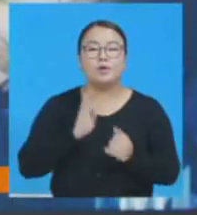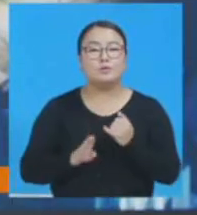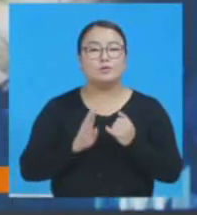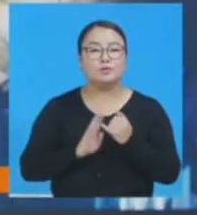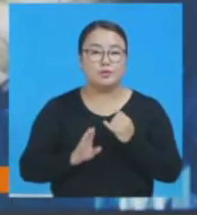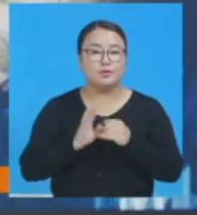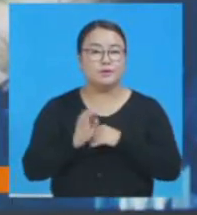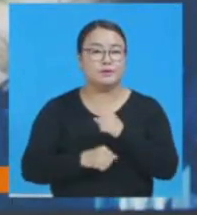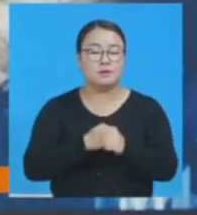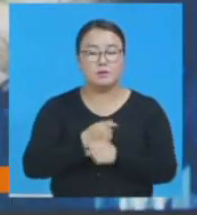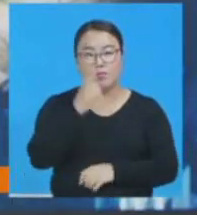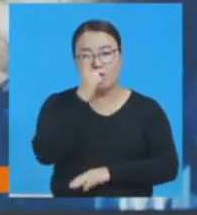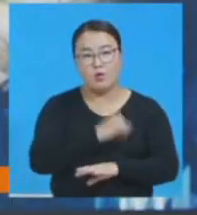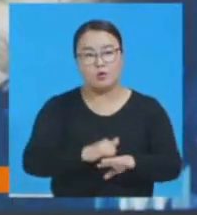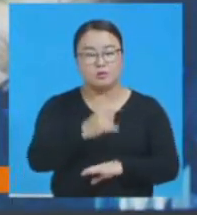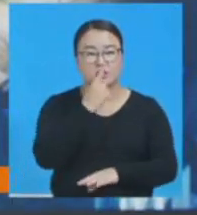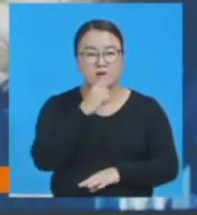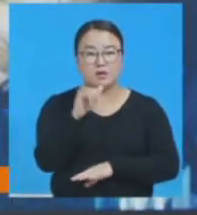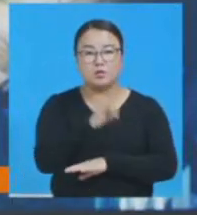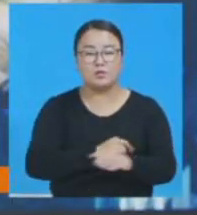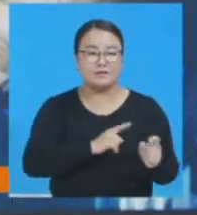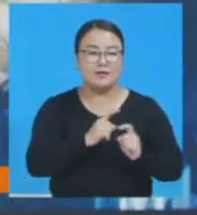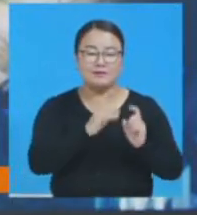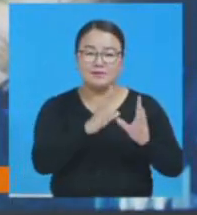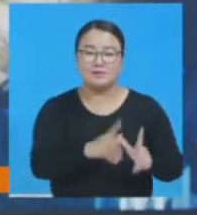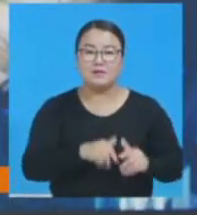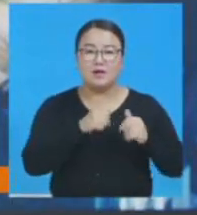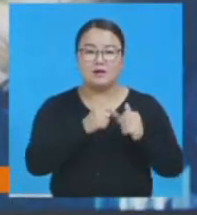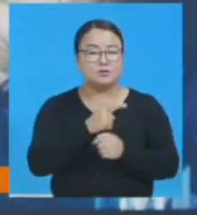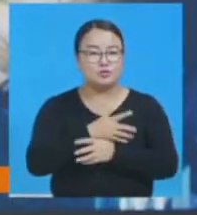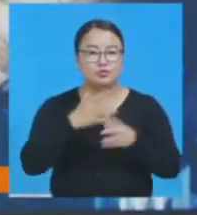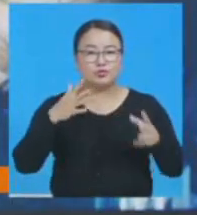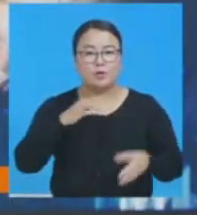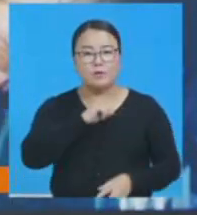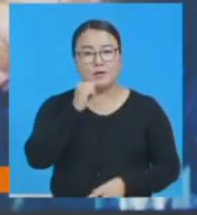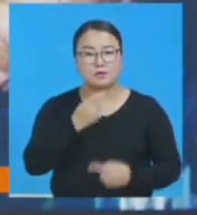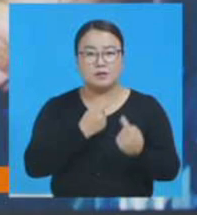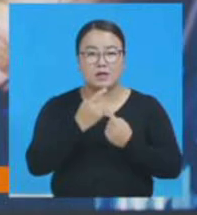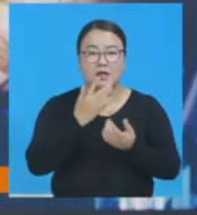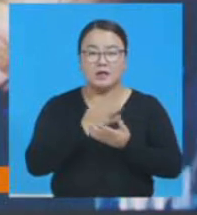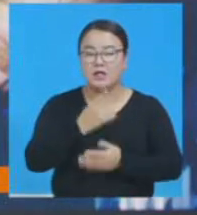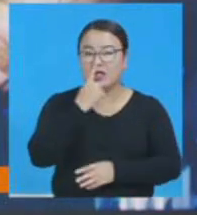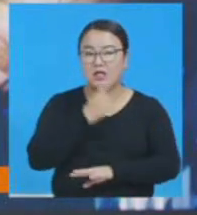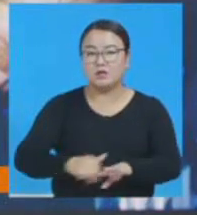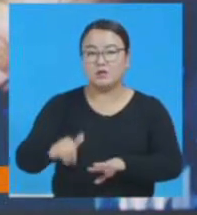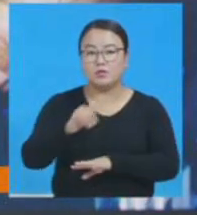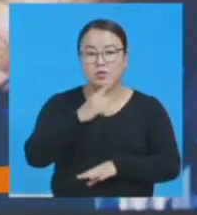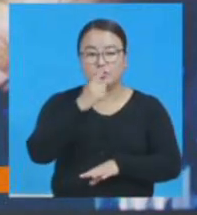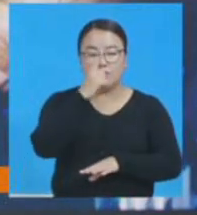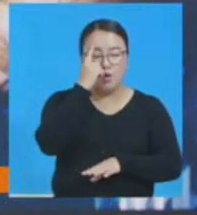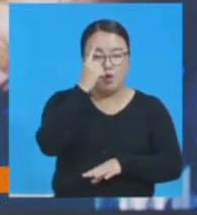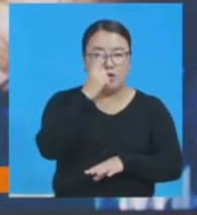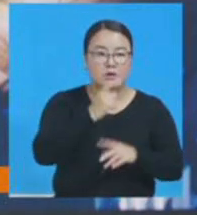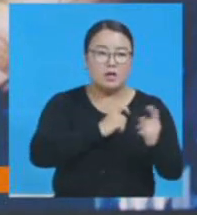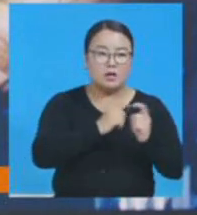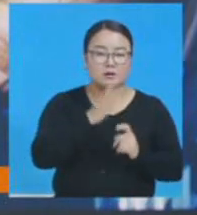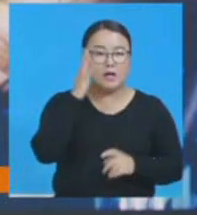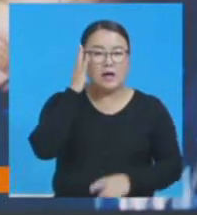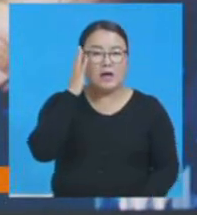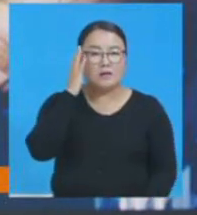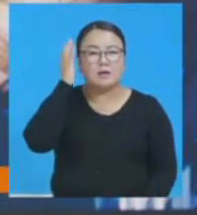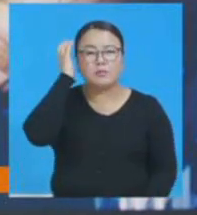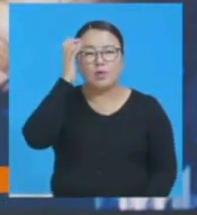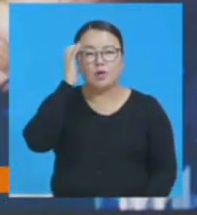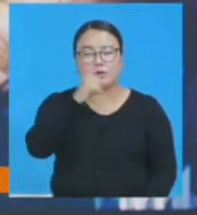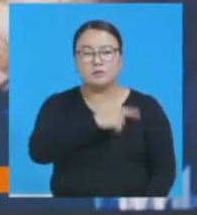Тэгээд Монгол улс хятад улстай харилцаагаа хөгжүүлэх талаар өргөн нийтлэг ойлголтод хүрч хятад Монголын харилцаа хөгжүүлэхийг гадаад бодлогынхоо тэргүүлэх чиглэл